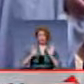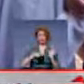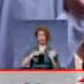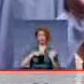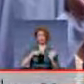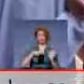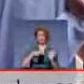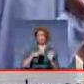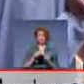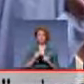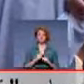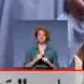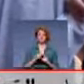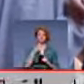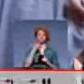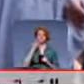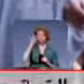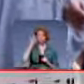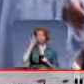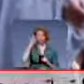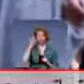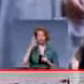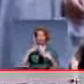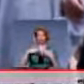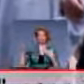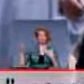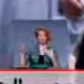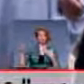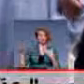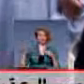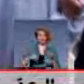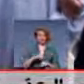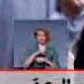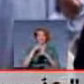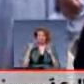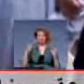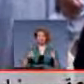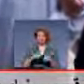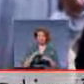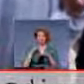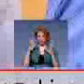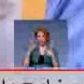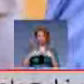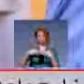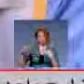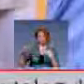صحيح وبعيد عن الخرافه وبعيد عن الشعوذة ولا برضك شيء من